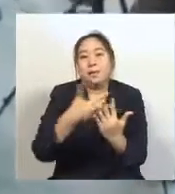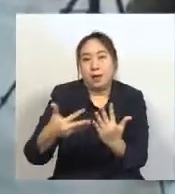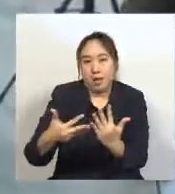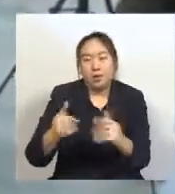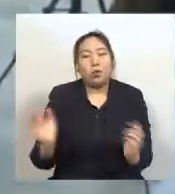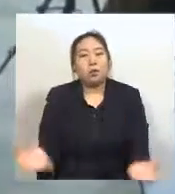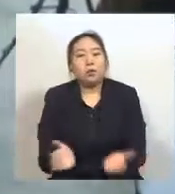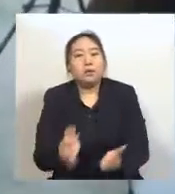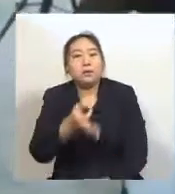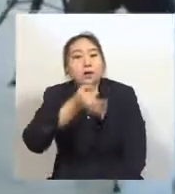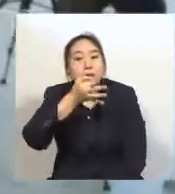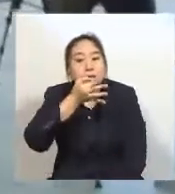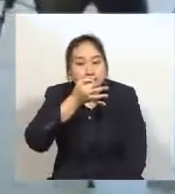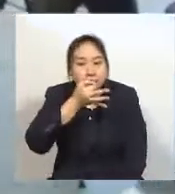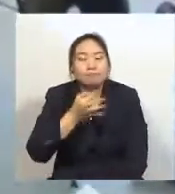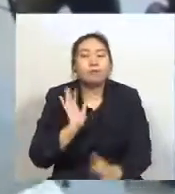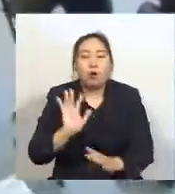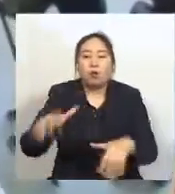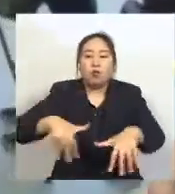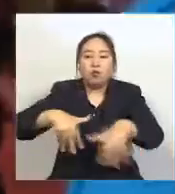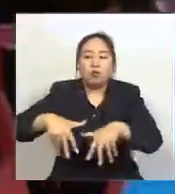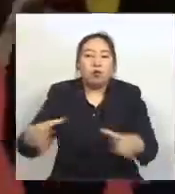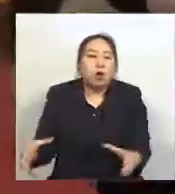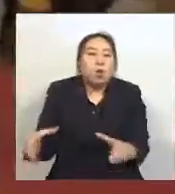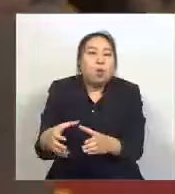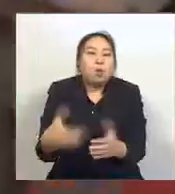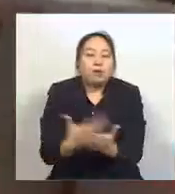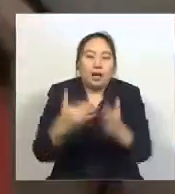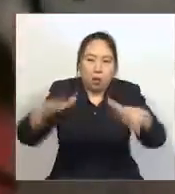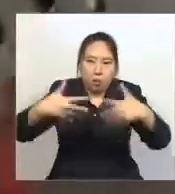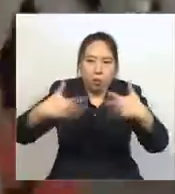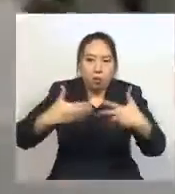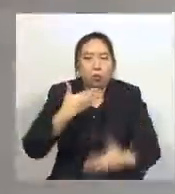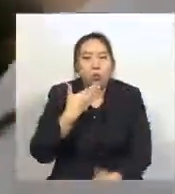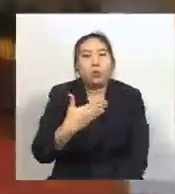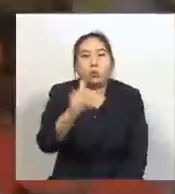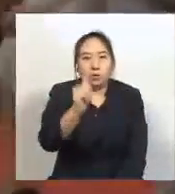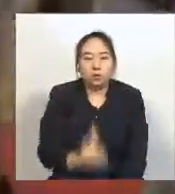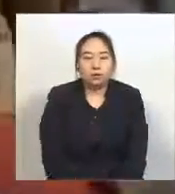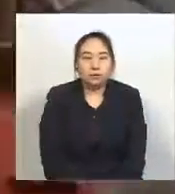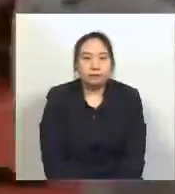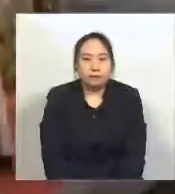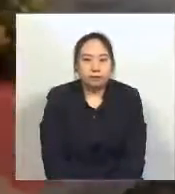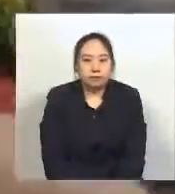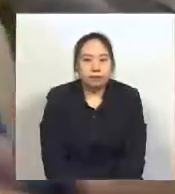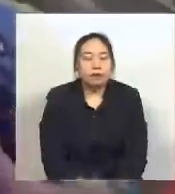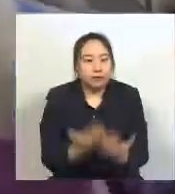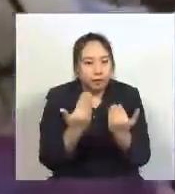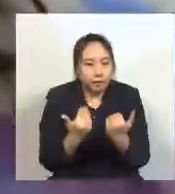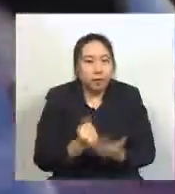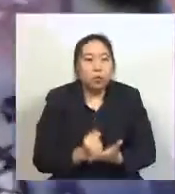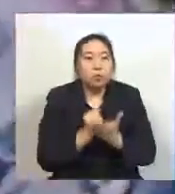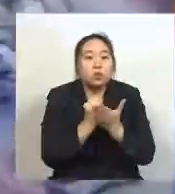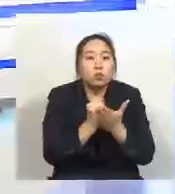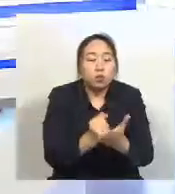ส่งเสริมอาชีพในรูปแบบวิสาหกิจชุมชนสร้างรายได้อย่างยั่งยืนค่ะก็เรียกว่าก็ทำ